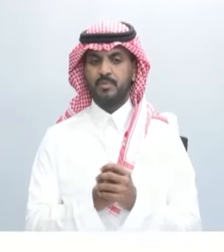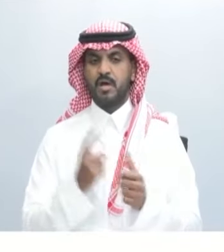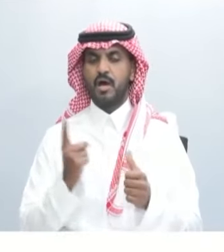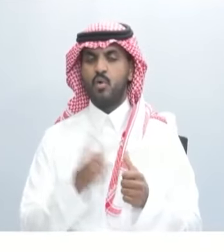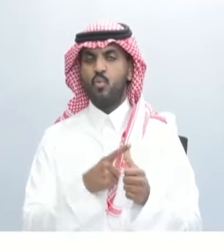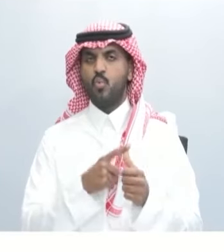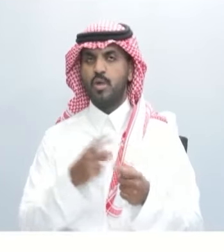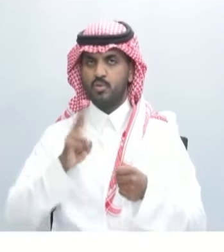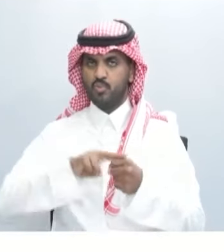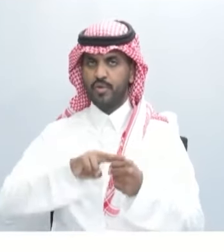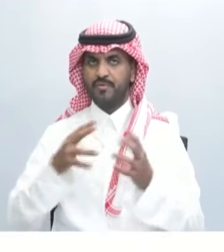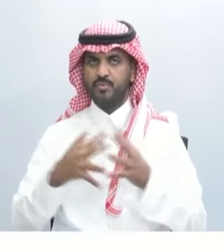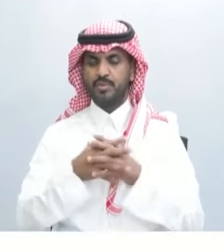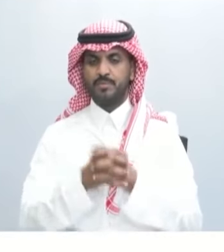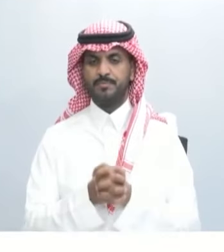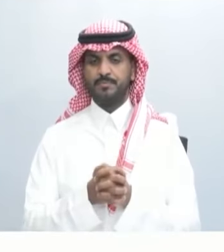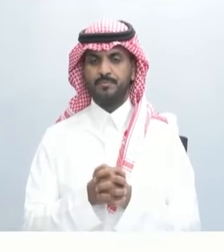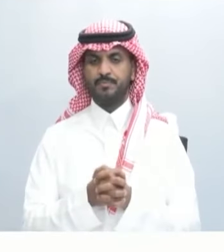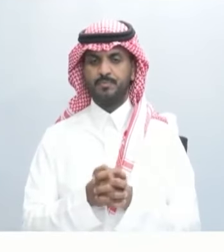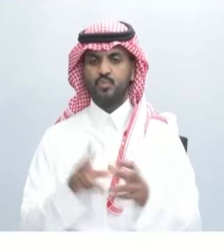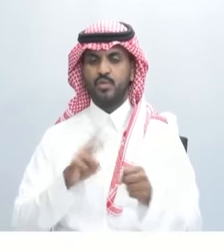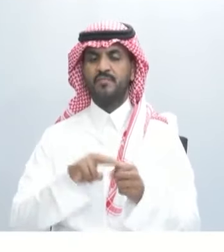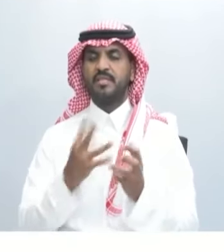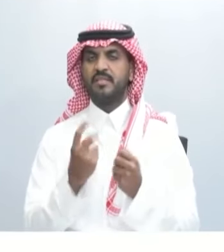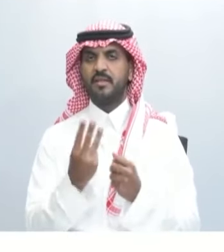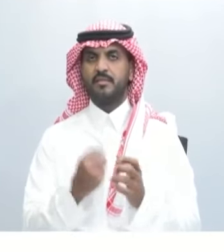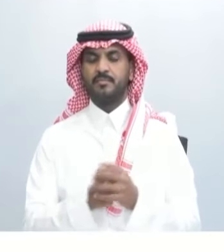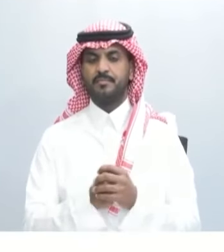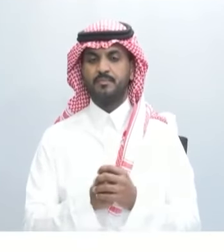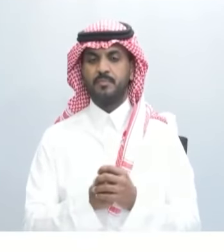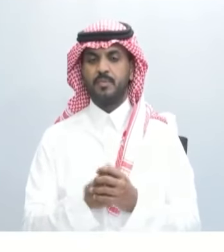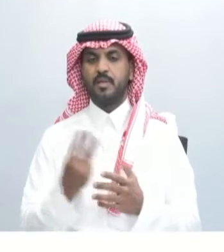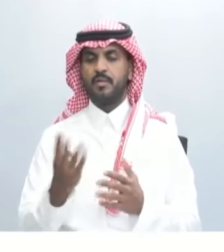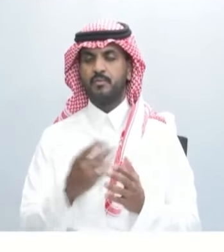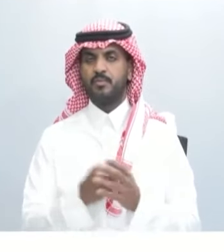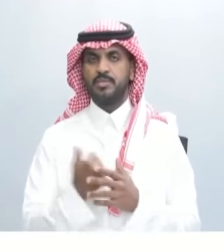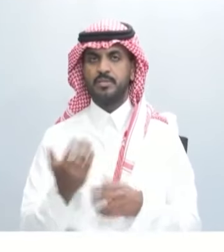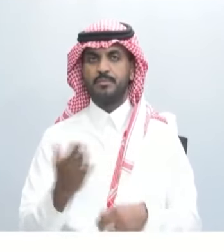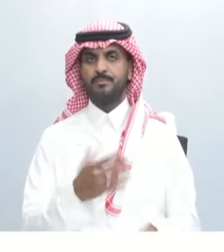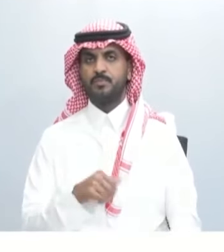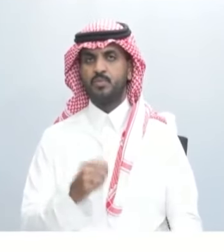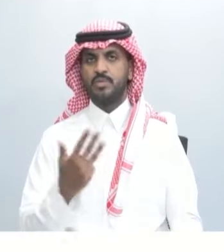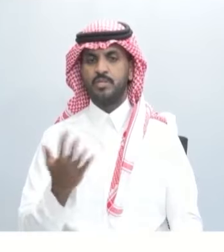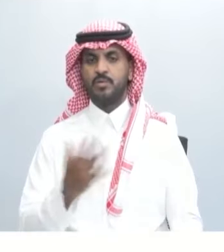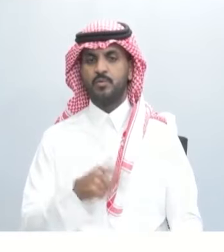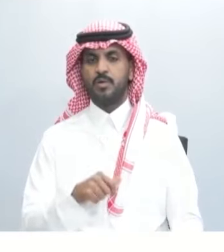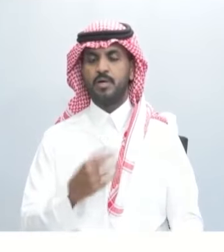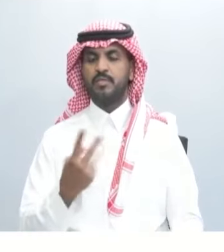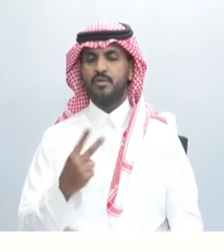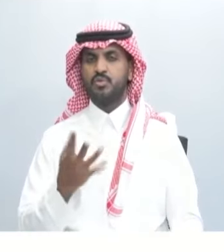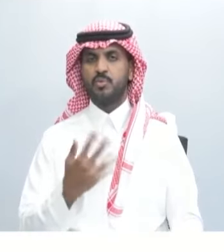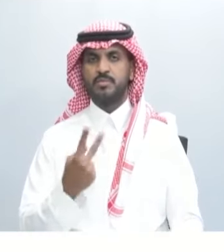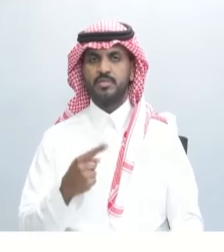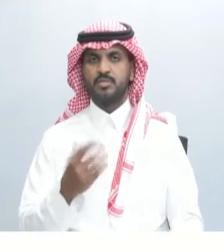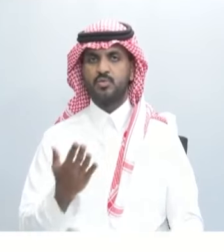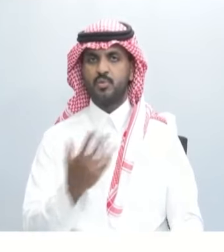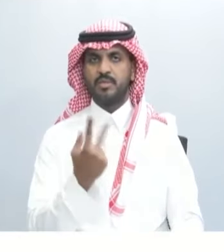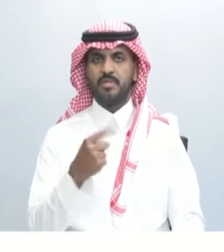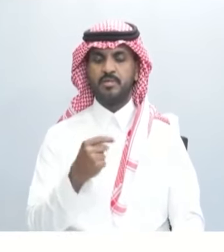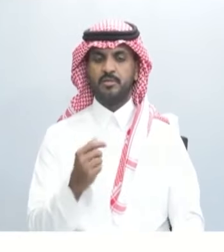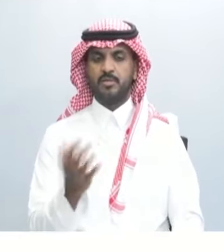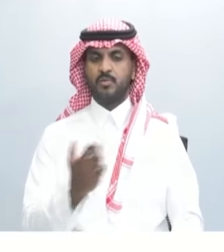مضاعفين مشتركه الان مضاعفات العدد ثلاثه هي ثلاثه سته تسعه اثنا عشر خمسه عشر